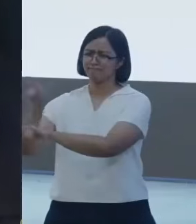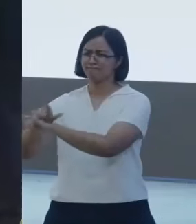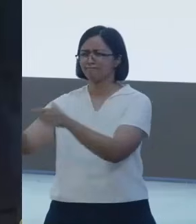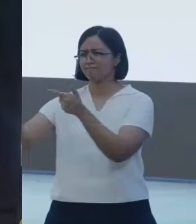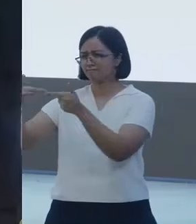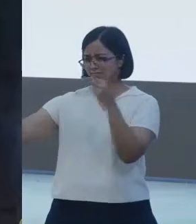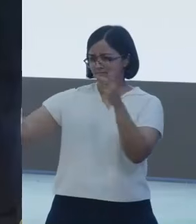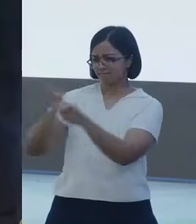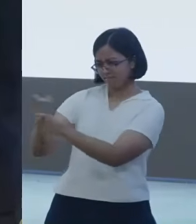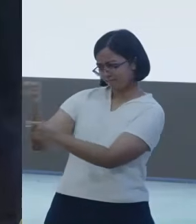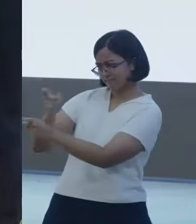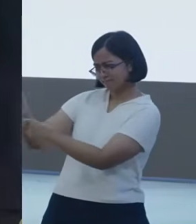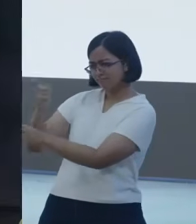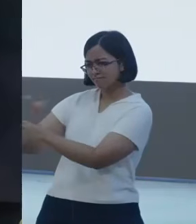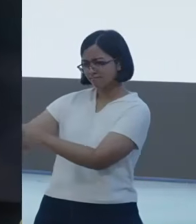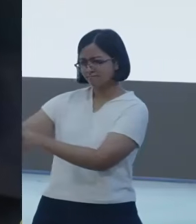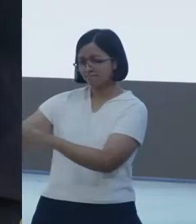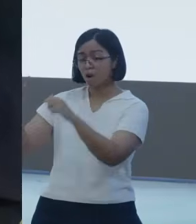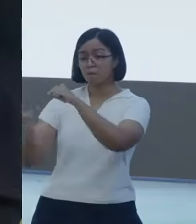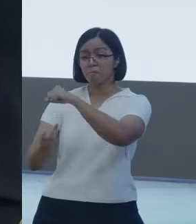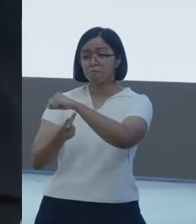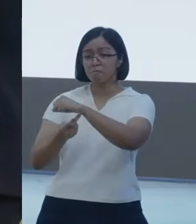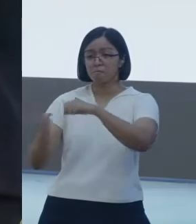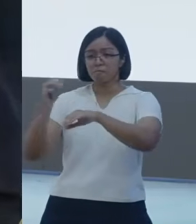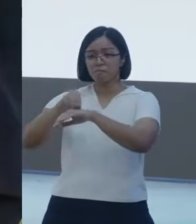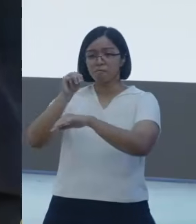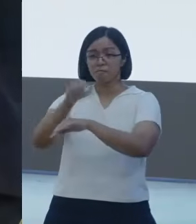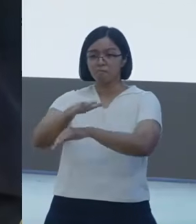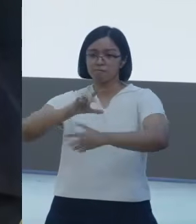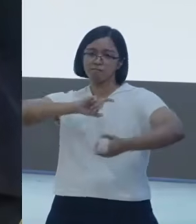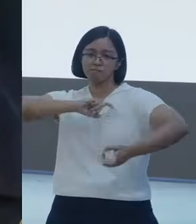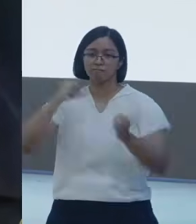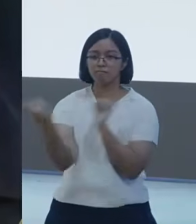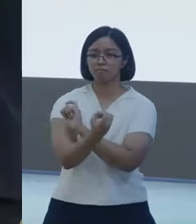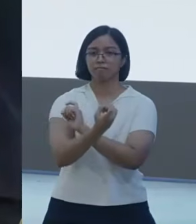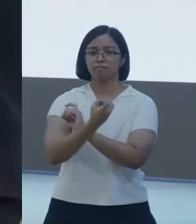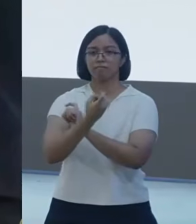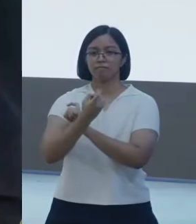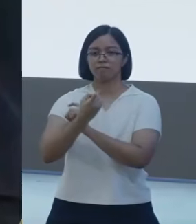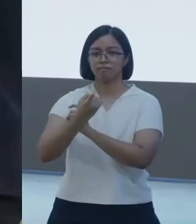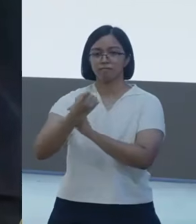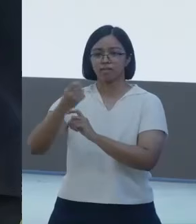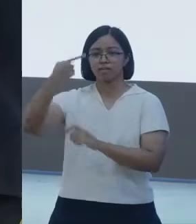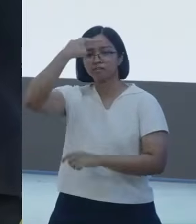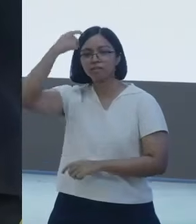umpisa, siya ay miraculously binago ng Diyos.